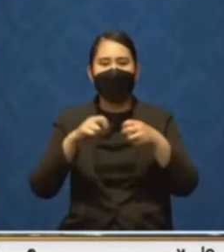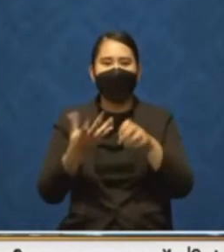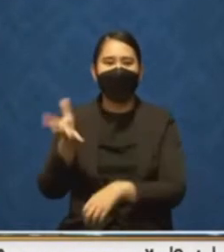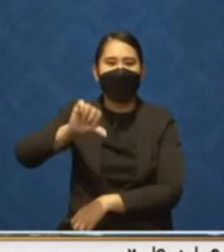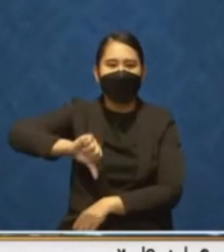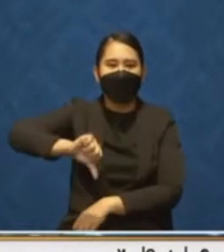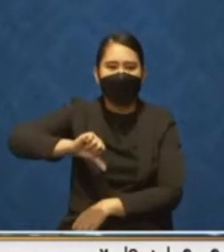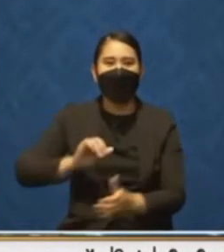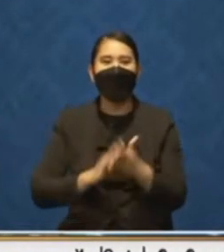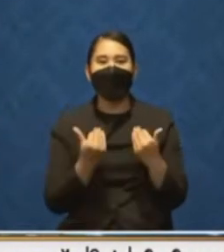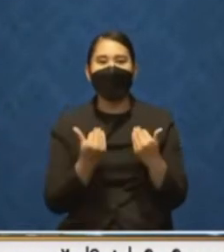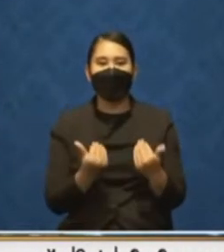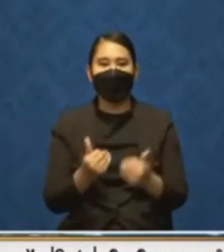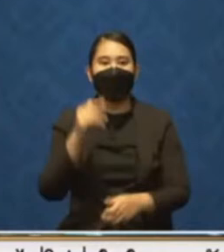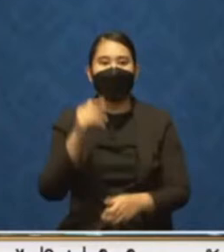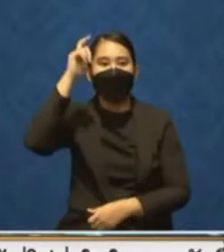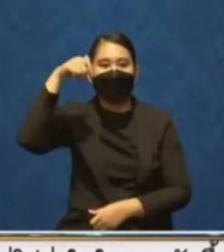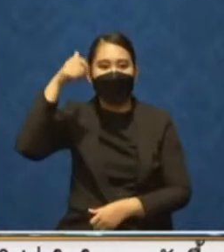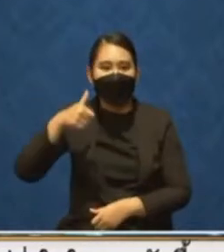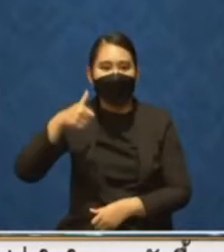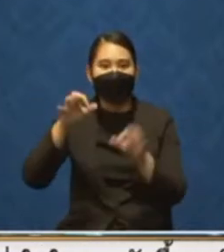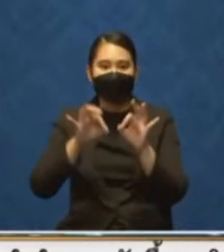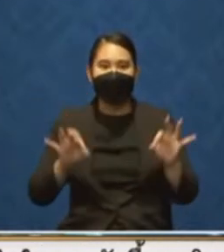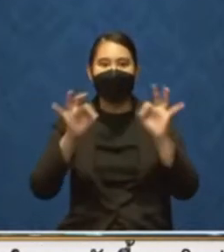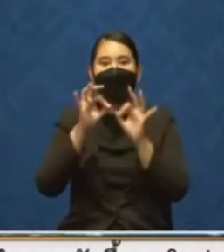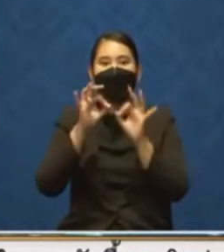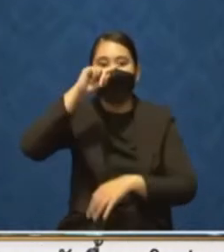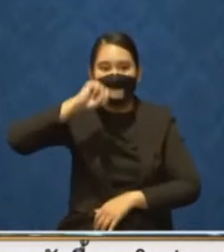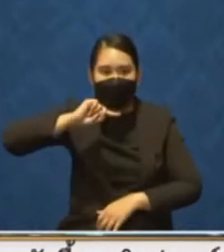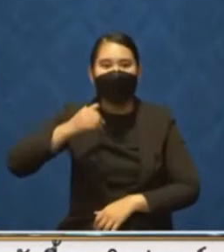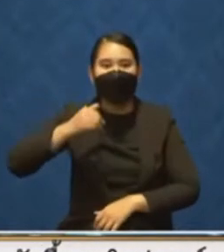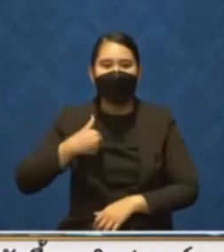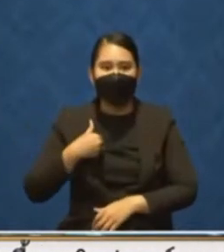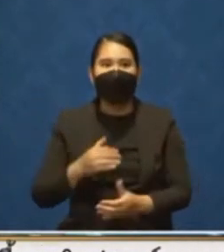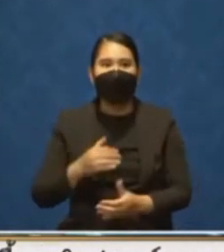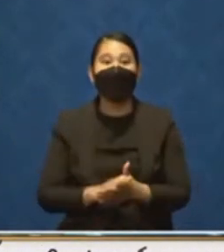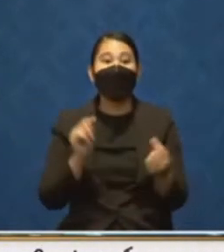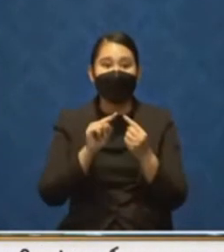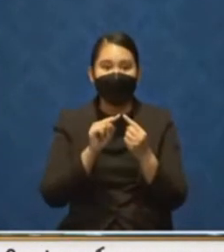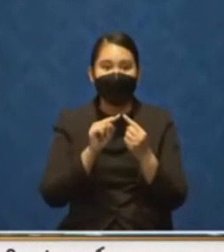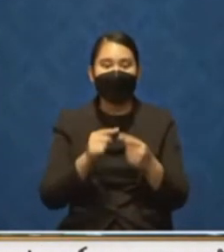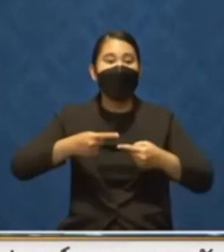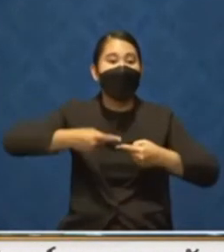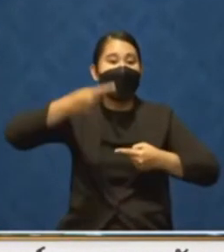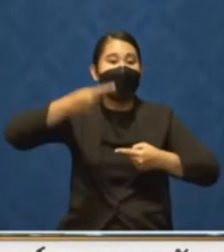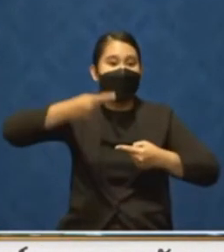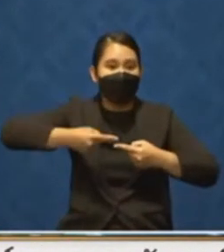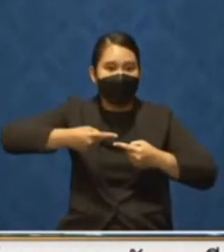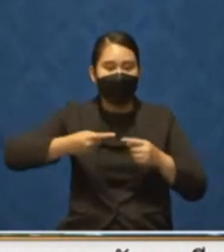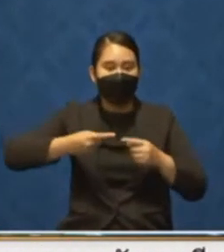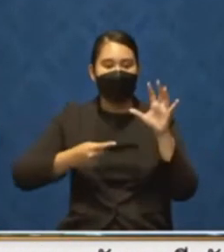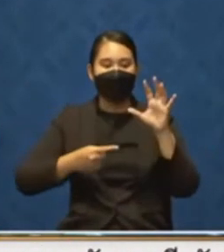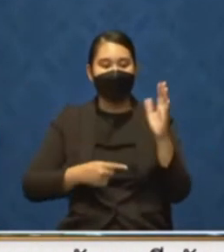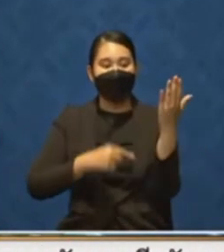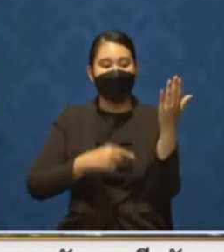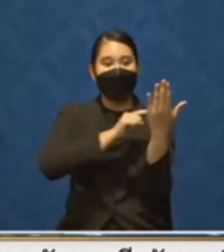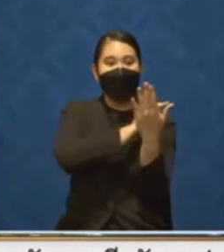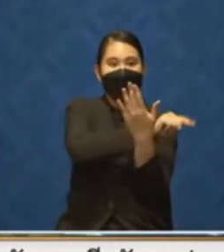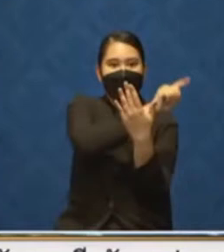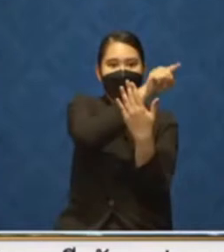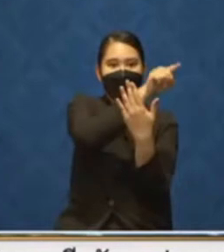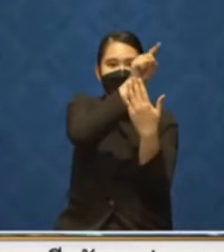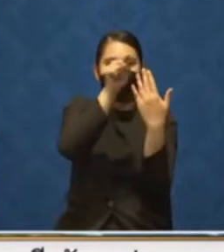นี่เวียนมานี่มีความสำคัญกับประเทศไทยเป็นอย่างมากนะครับไม่ว่าจะเป็นชายแดน2400กว่ากิโลเมตรที่เราอยู่ด้วยกัน